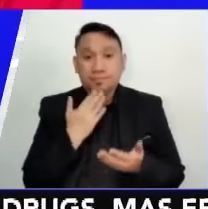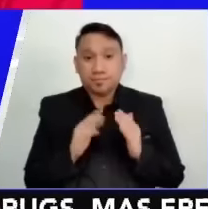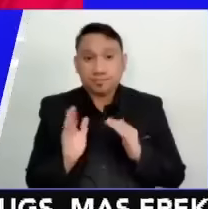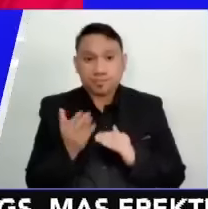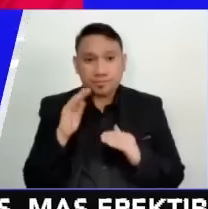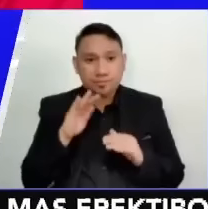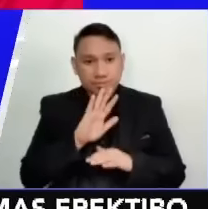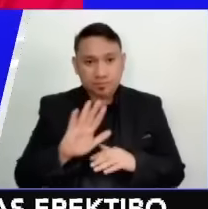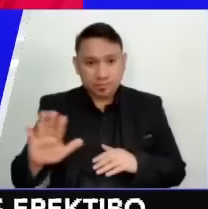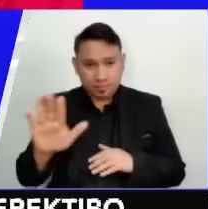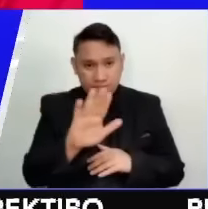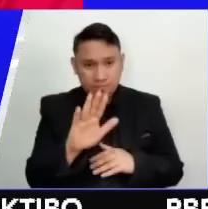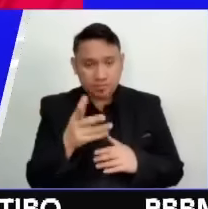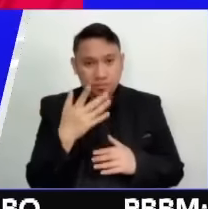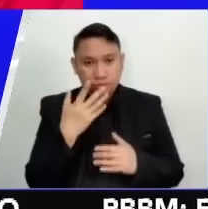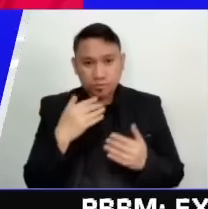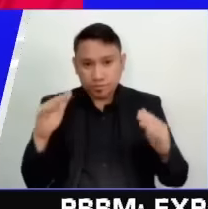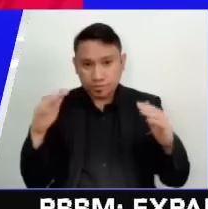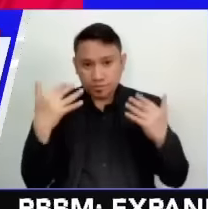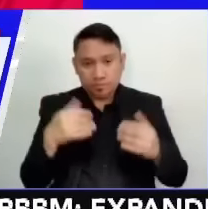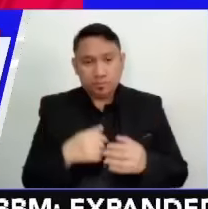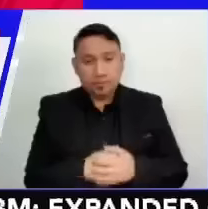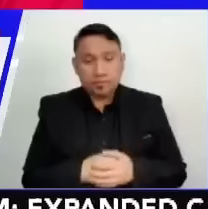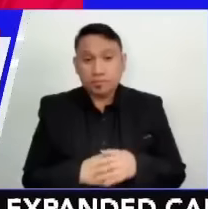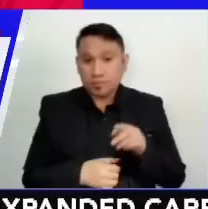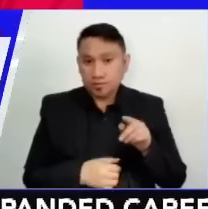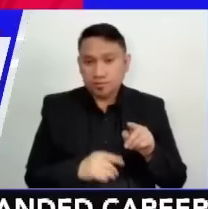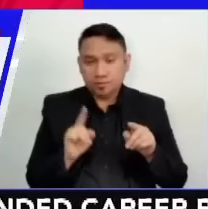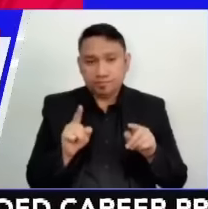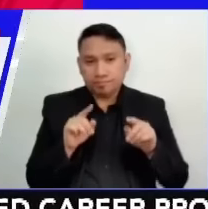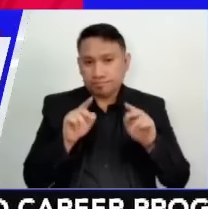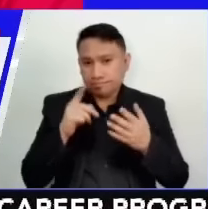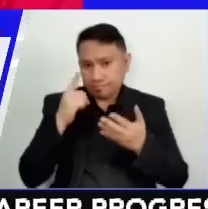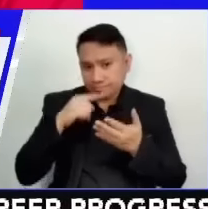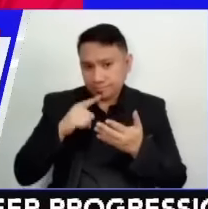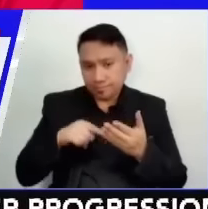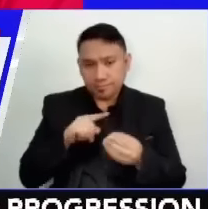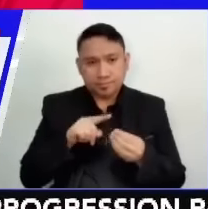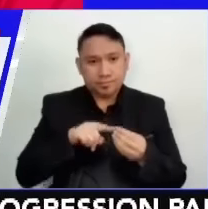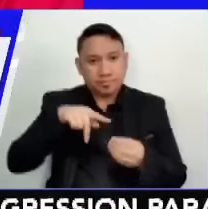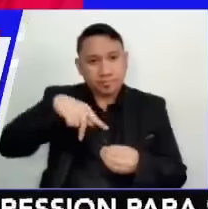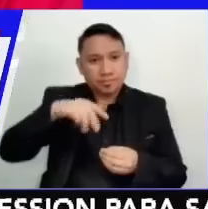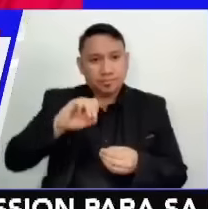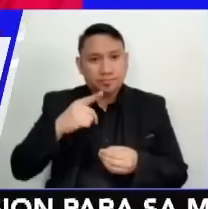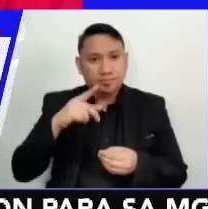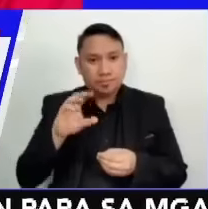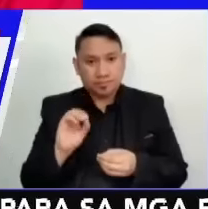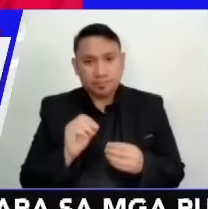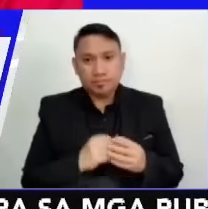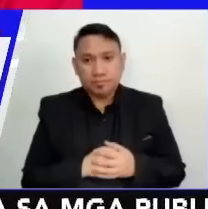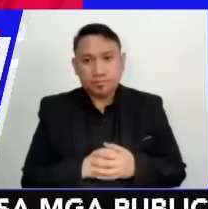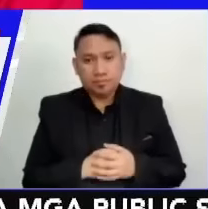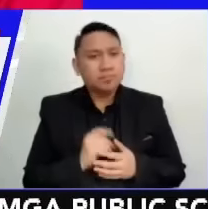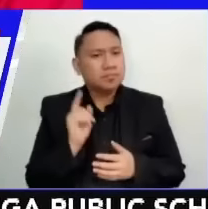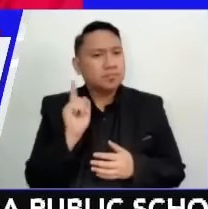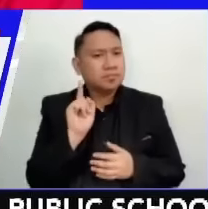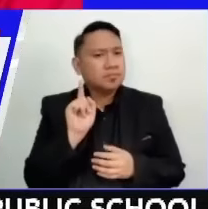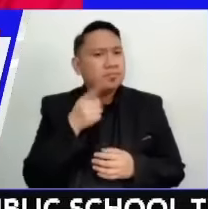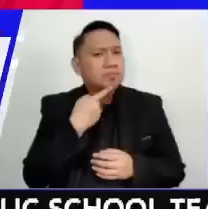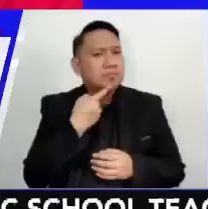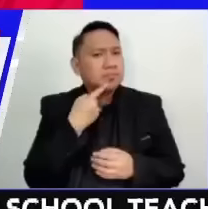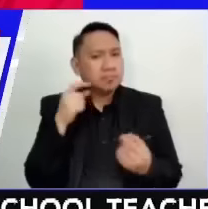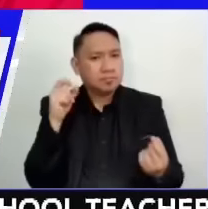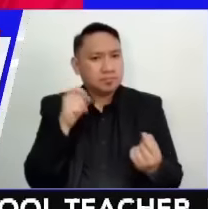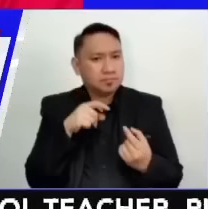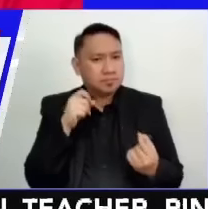tagapakinig una sa lahat isa po kayo sa mga nagiimbestiga sa iligal na Pogo sa bansa ah Ano po ang masasabi niyo sa pag-ban sa